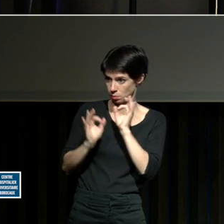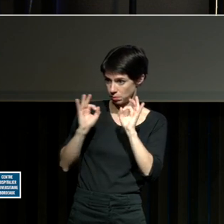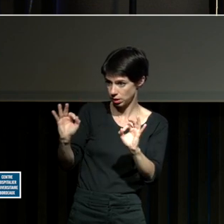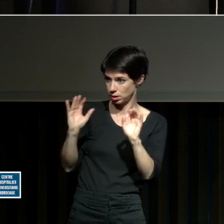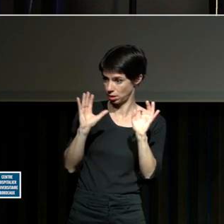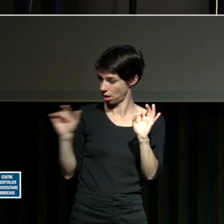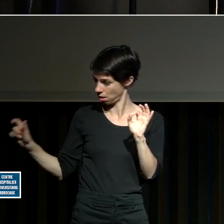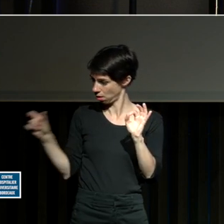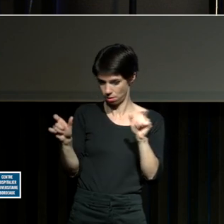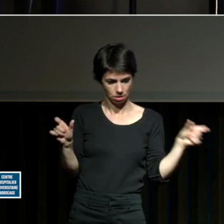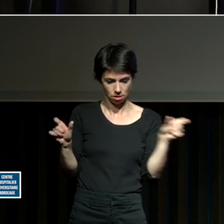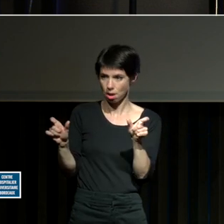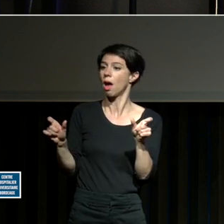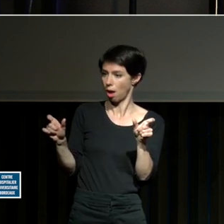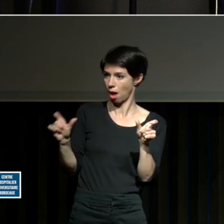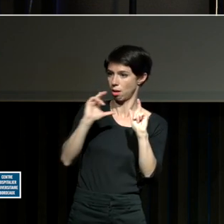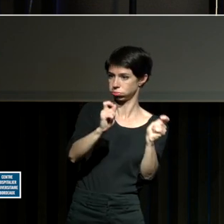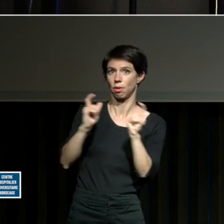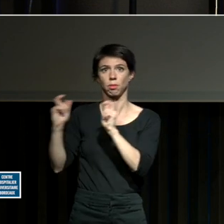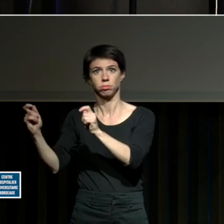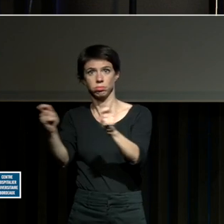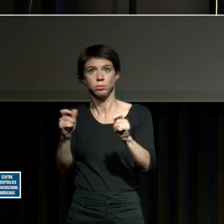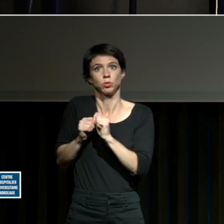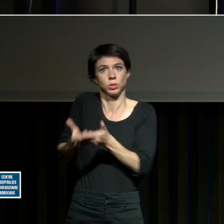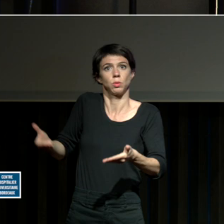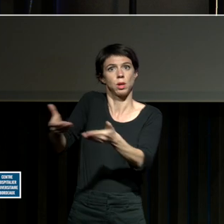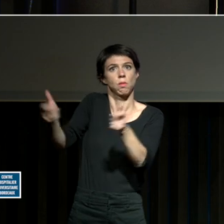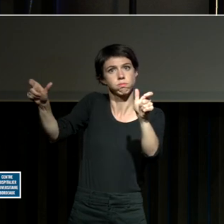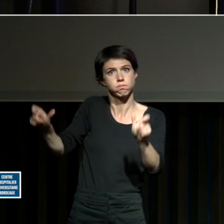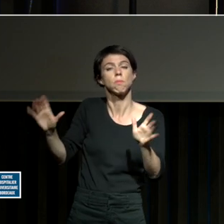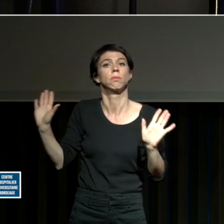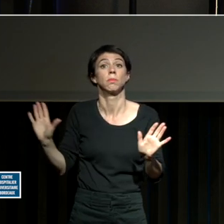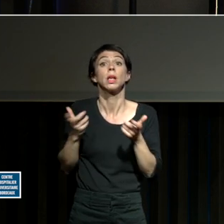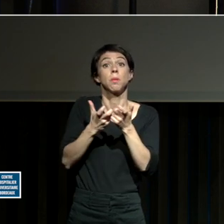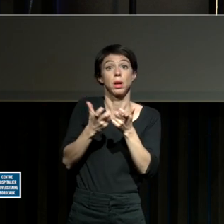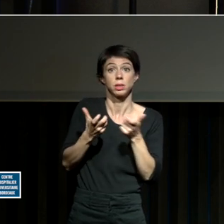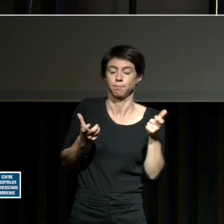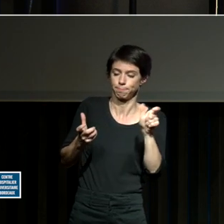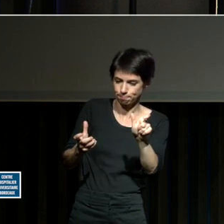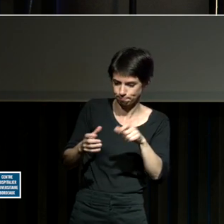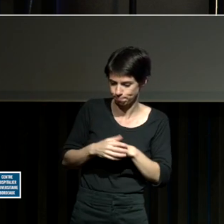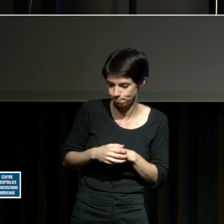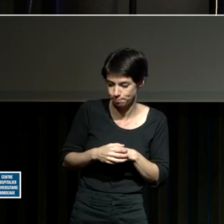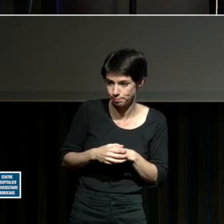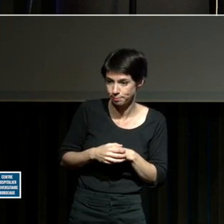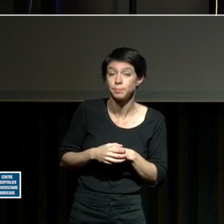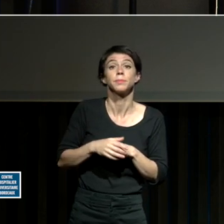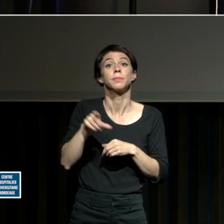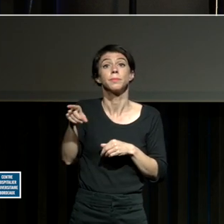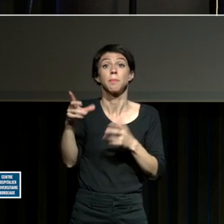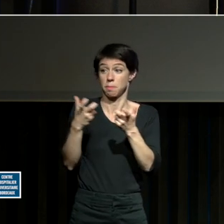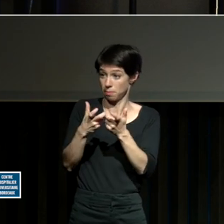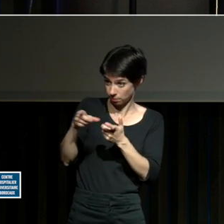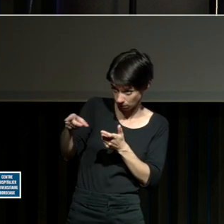Selon qu'on va plutôt aborder cette question sous l'angle d'une addiction à l'utilisation